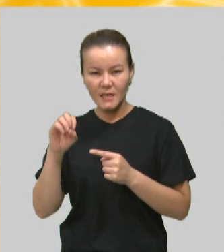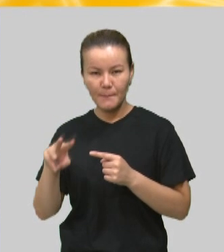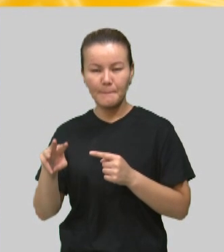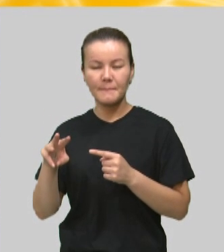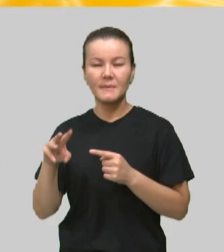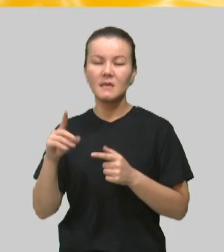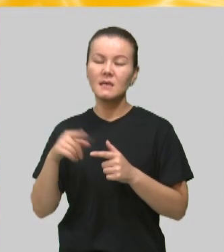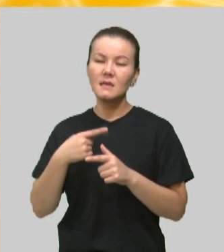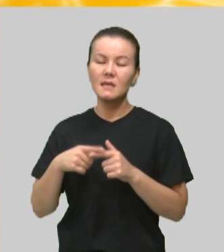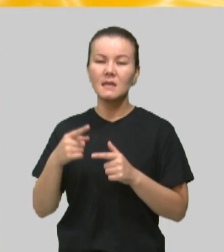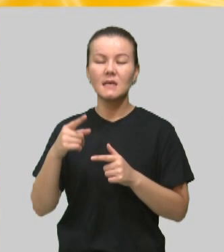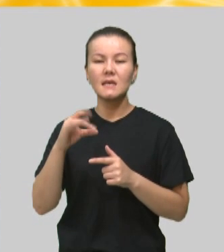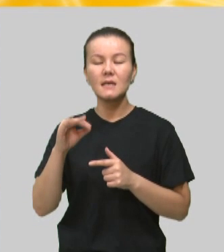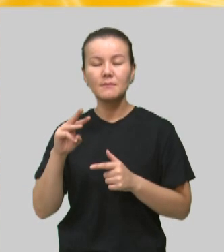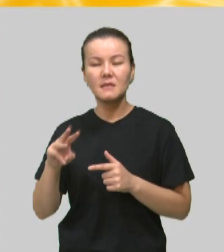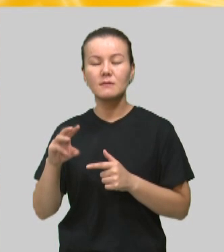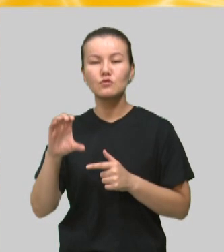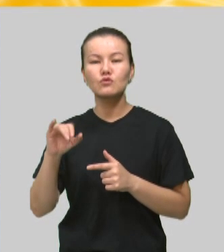существительным.